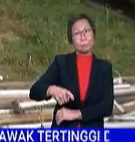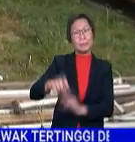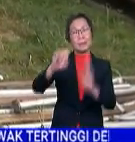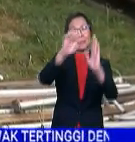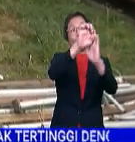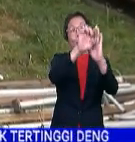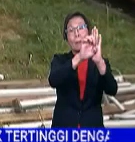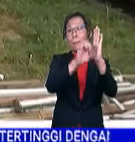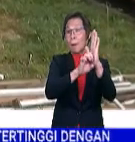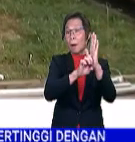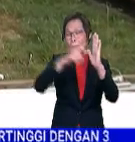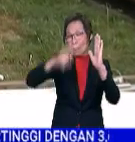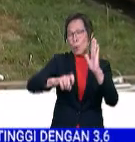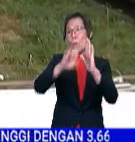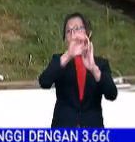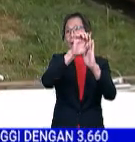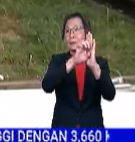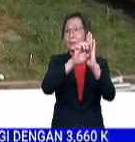etika ataupun